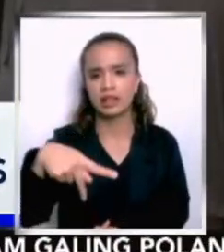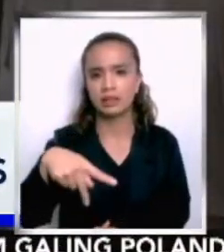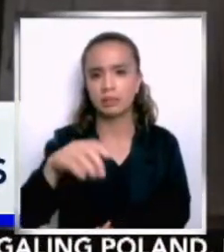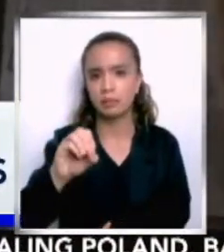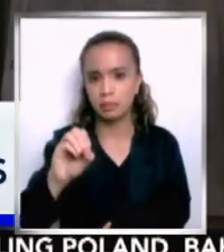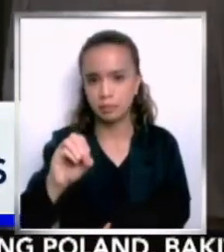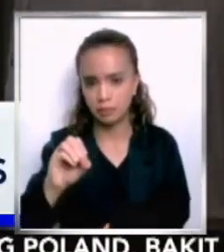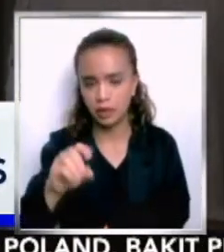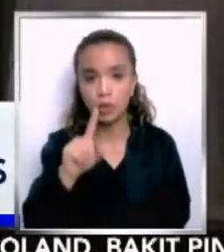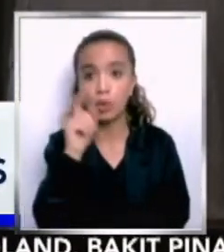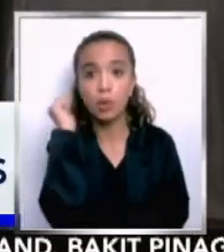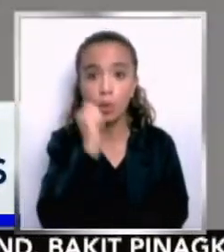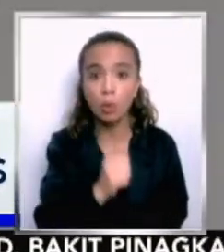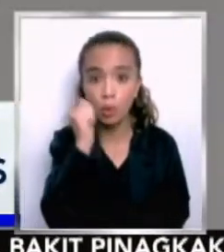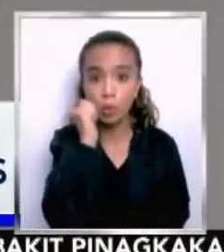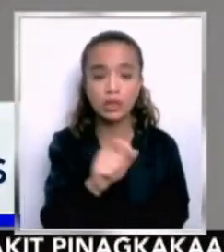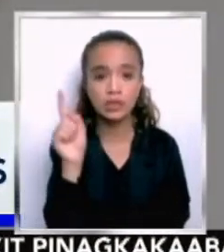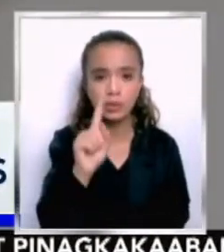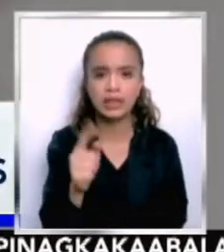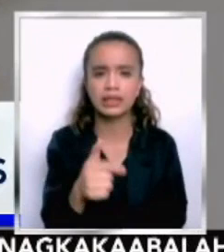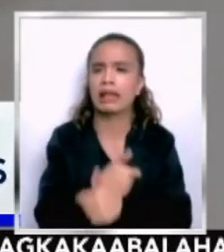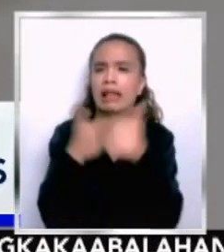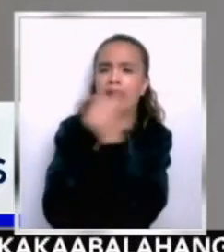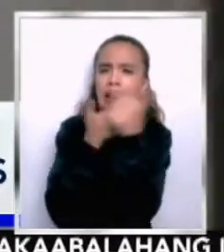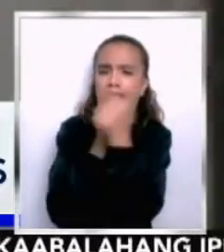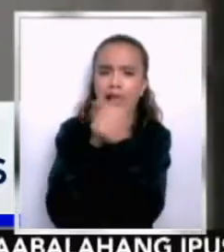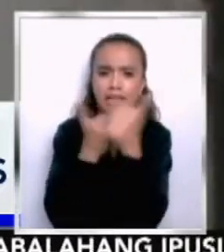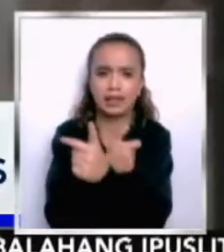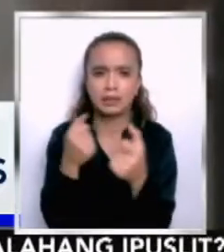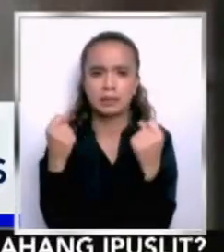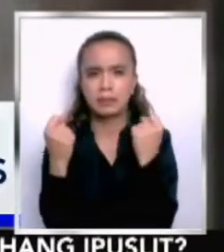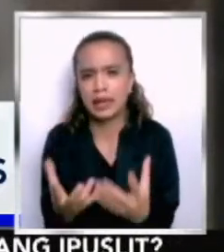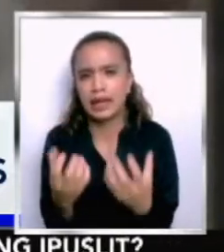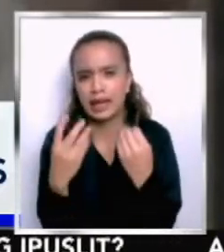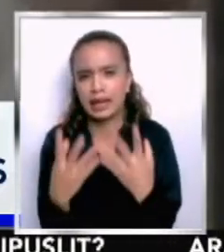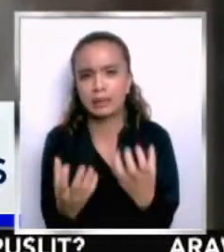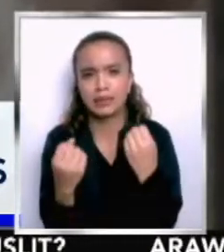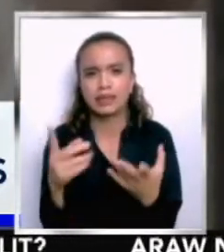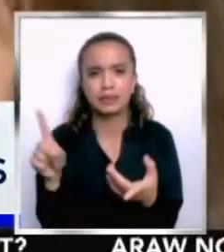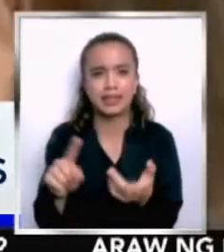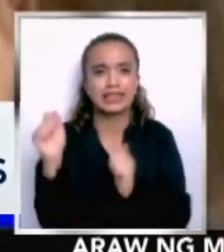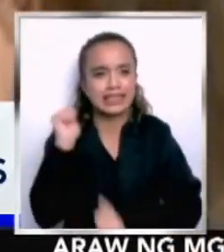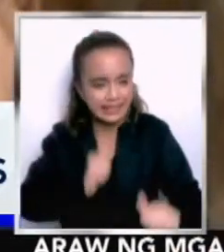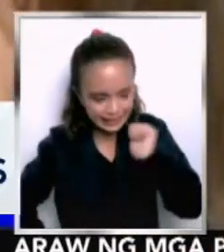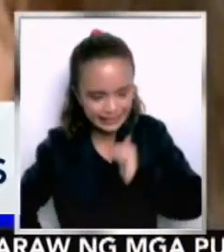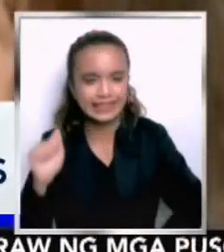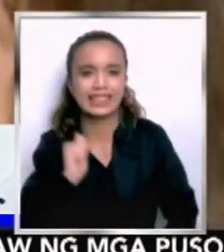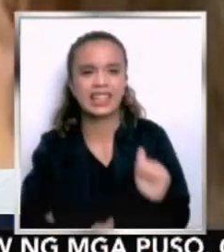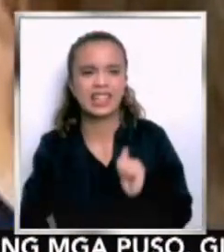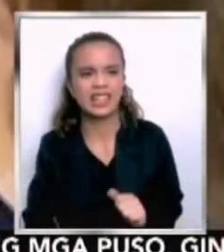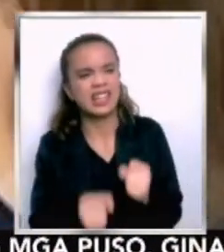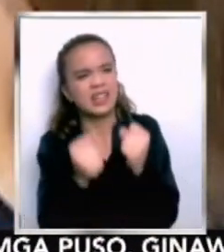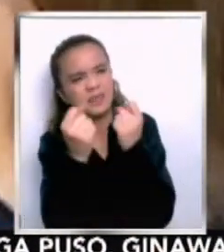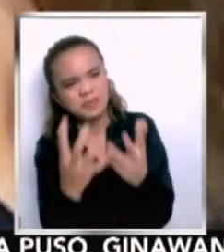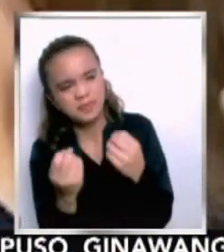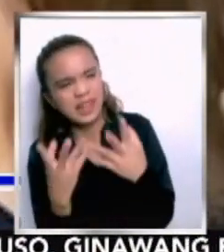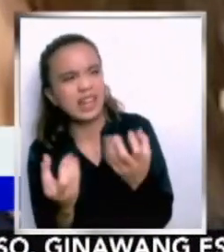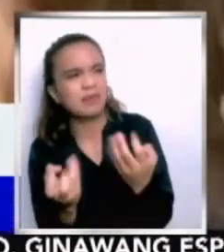na uuwi sa tawanan ang maraming eksena. Marami pa rin kaming mga scenes na